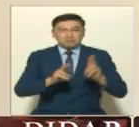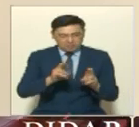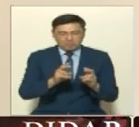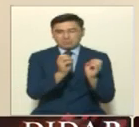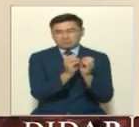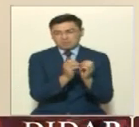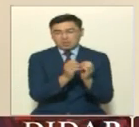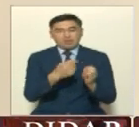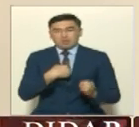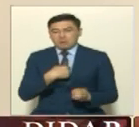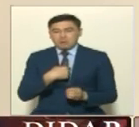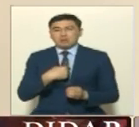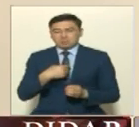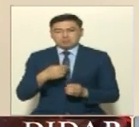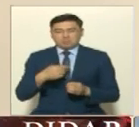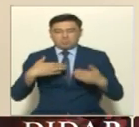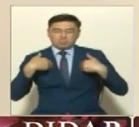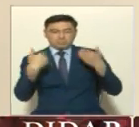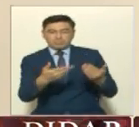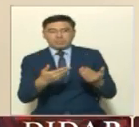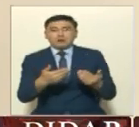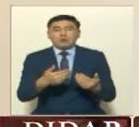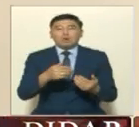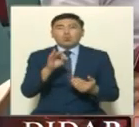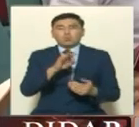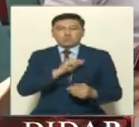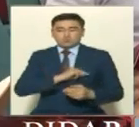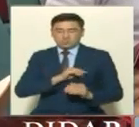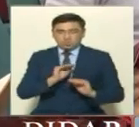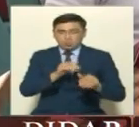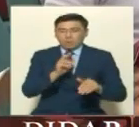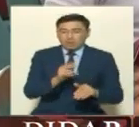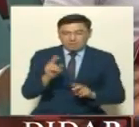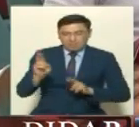Я предлагаю прислушаться к голосу разума и принять предложение о трудоустройстве.